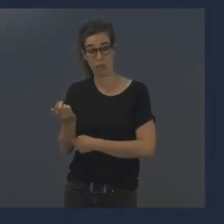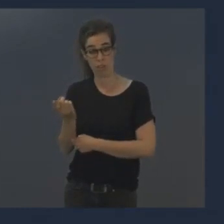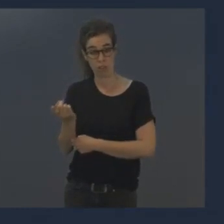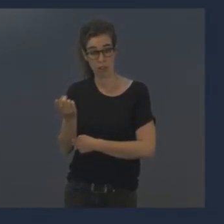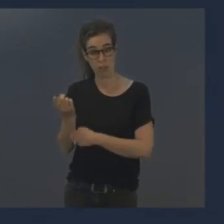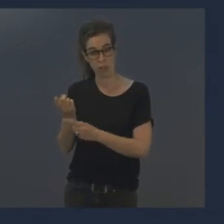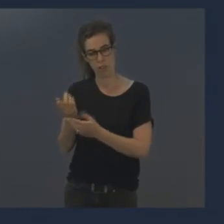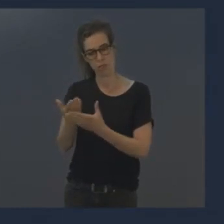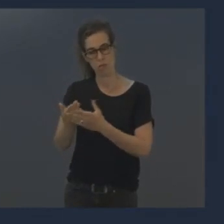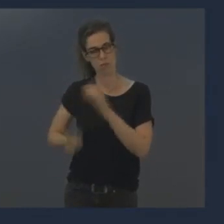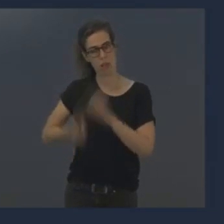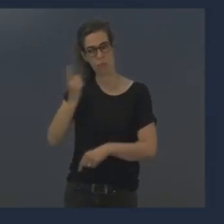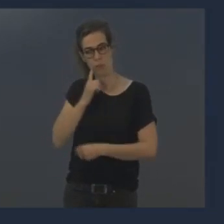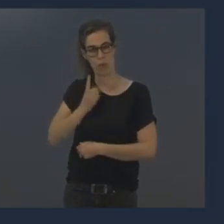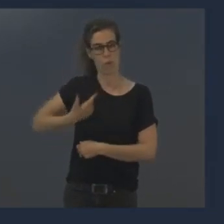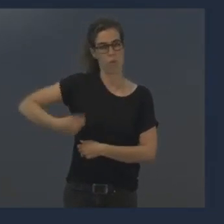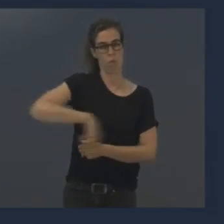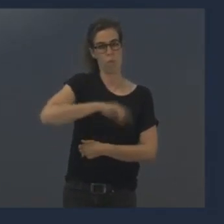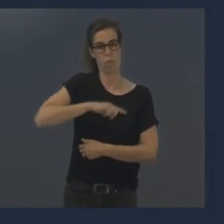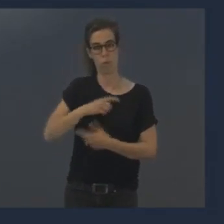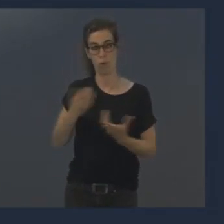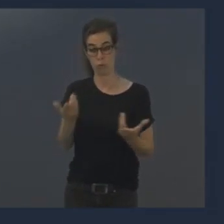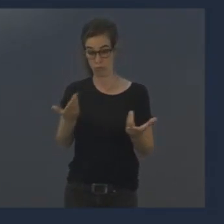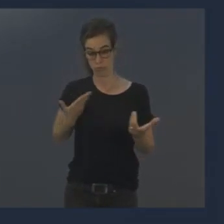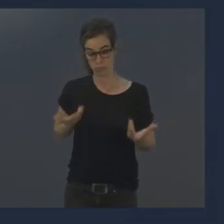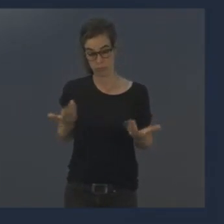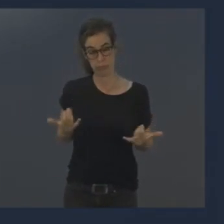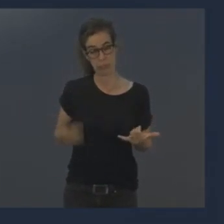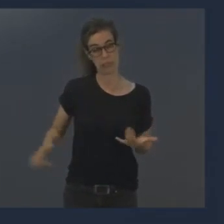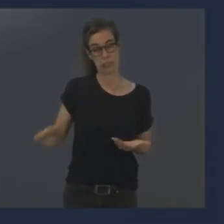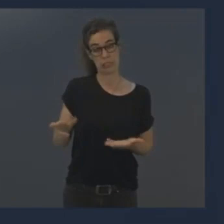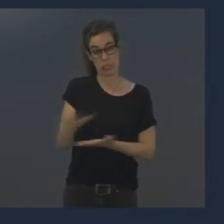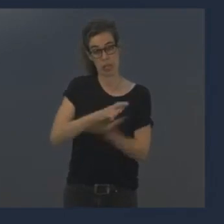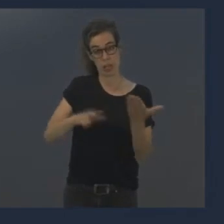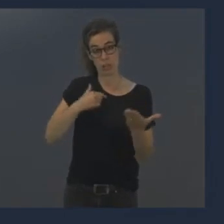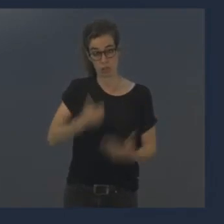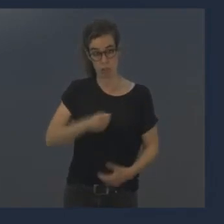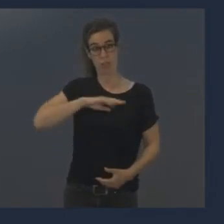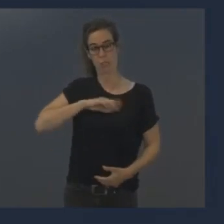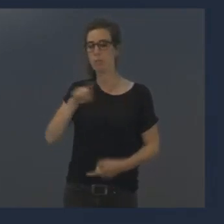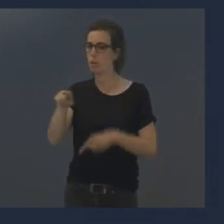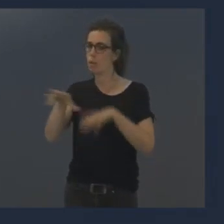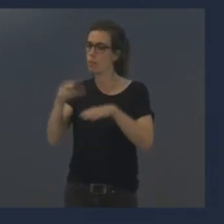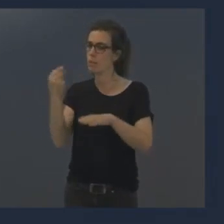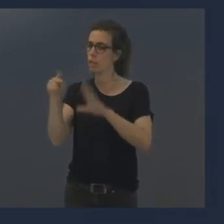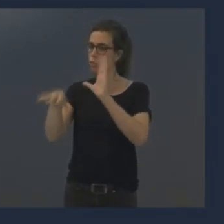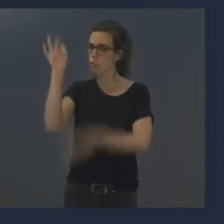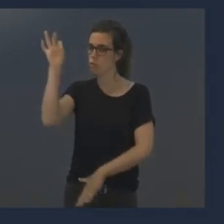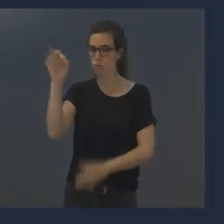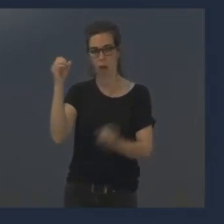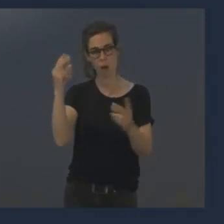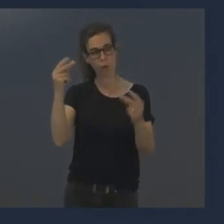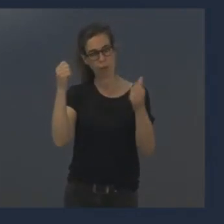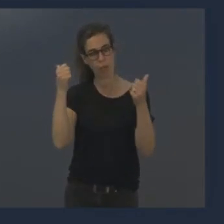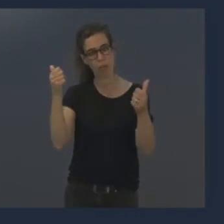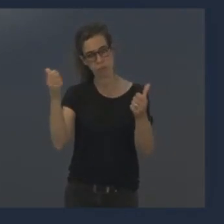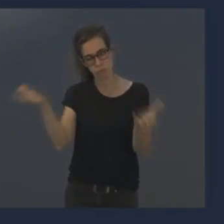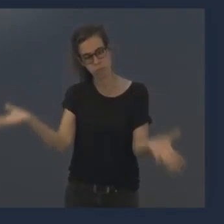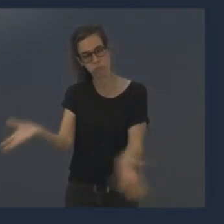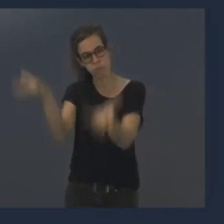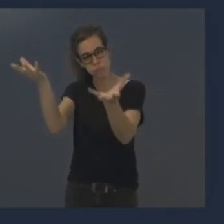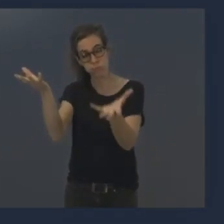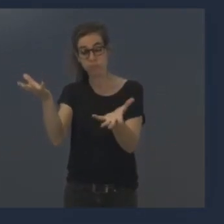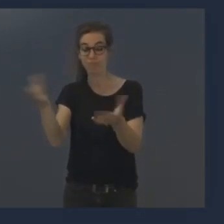désormais responsable à part entière. Vous avez choisi la bonne méthode, alors allez-y. Sur la qualité de l'air, par contre, l'urgence